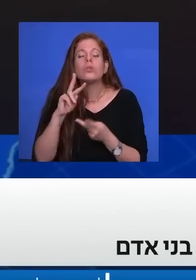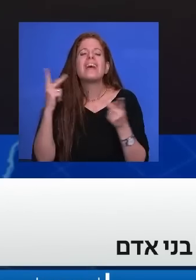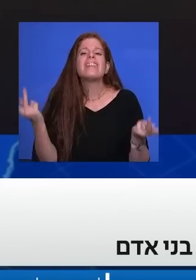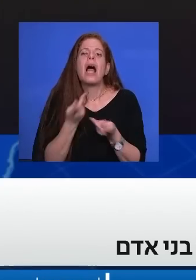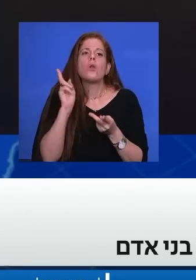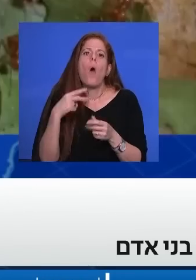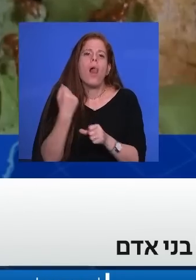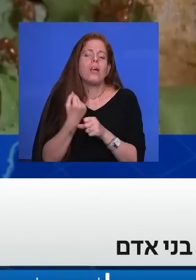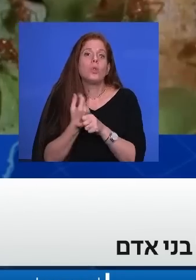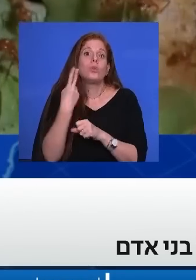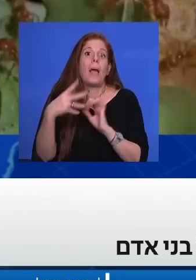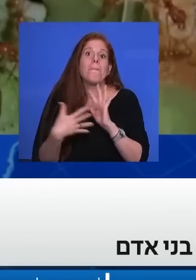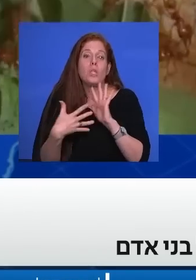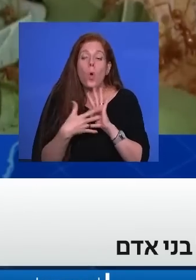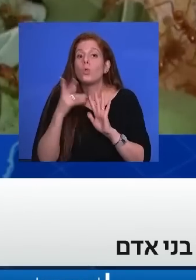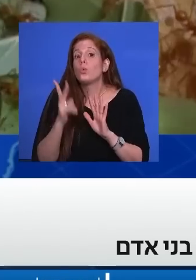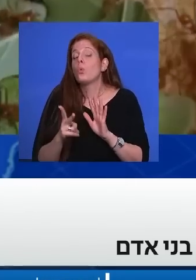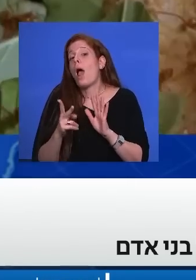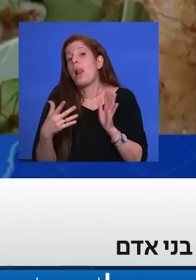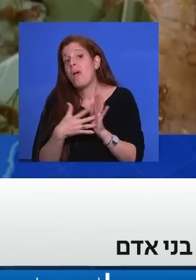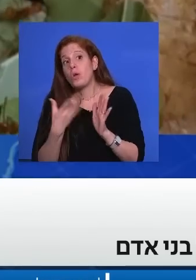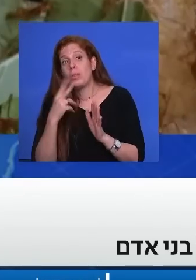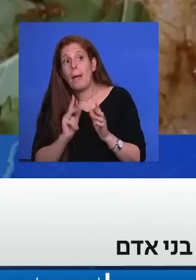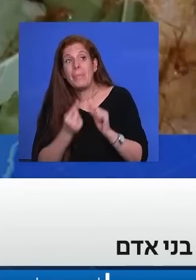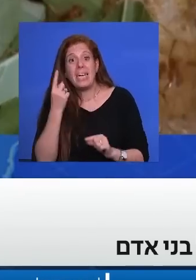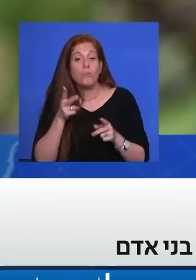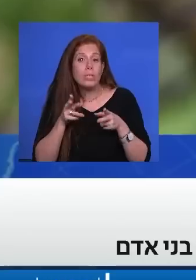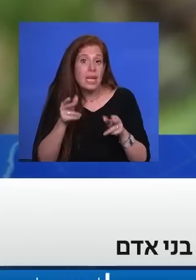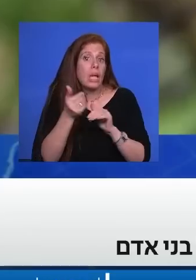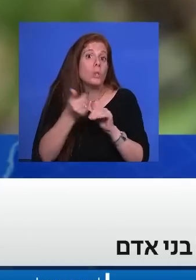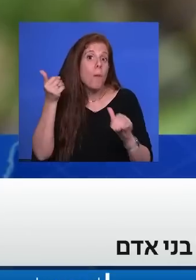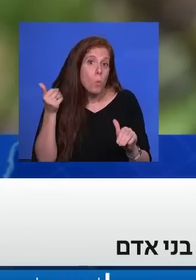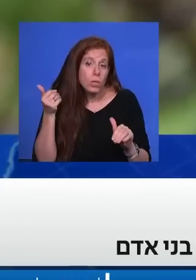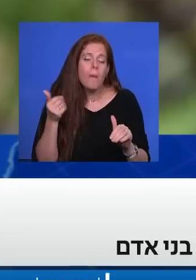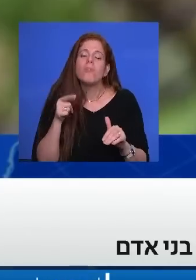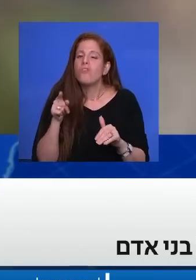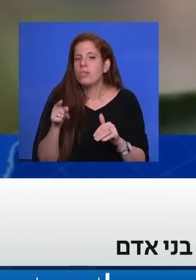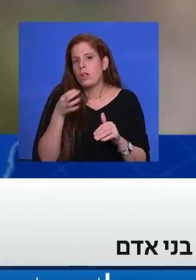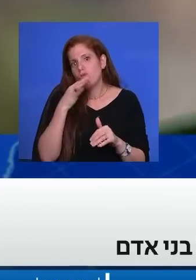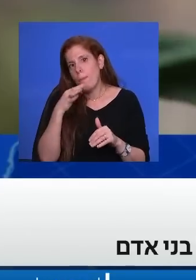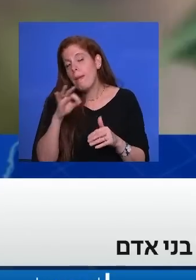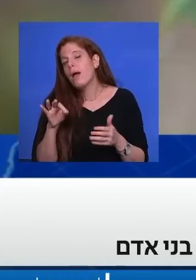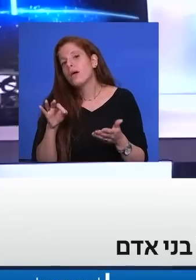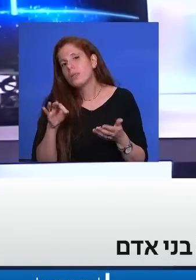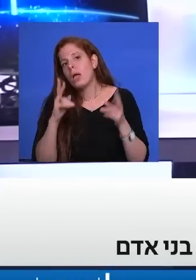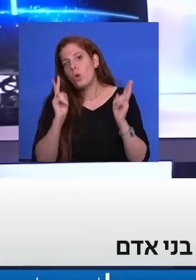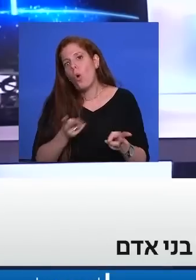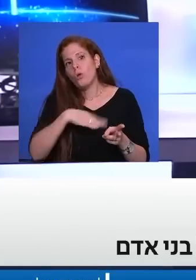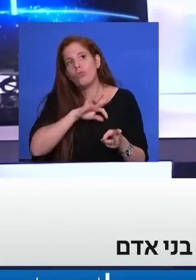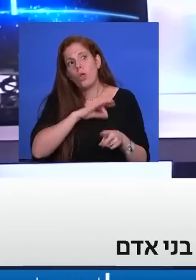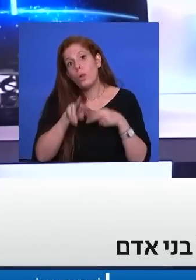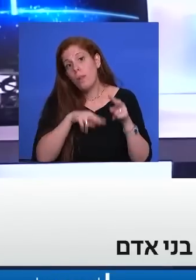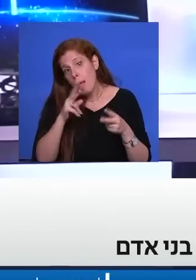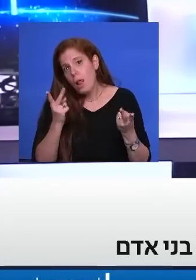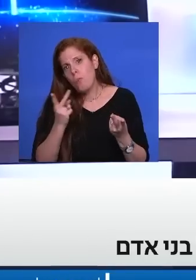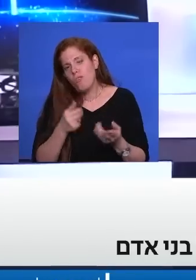הרבה יותר בדיקות, נוכל להבחן יותר מקרים של סרטן יותר מוקדם, וזה ישפר את את היכולת שלנו לטפל, כמובן.